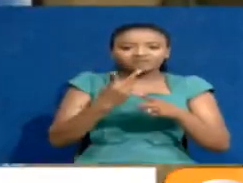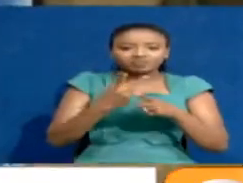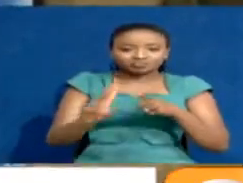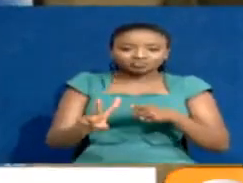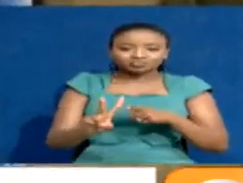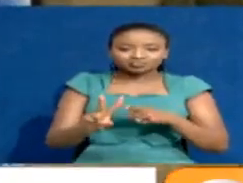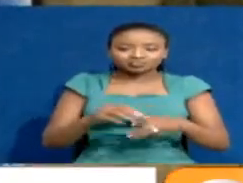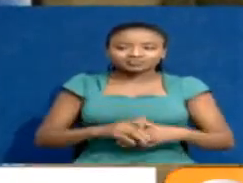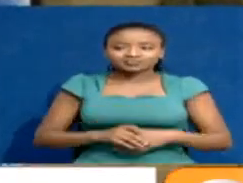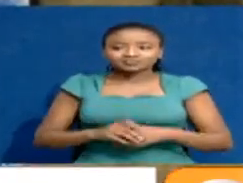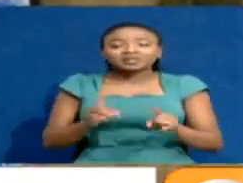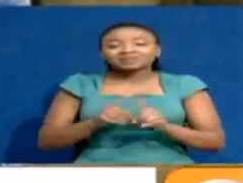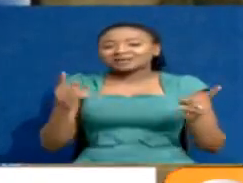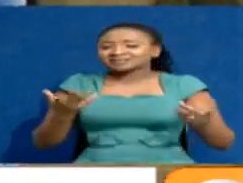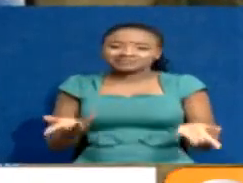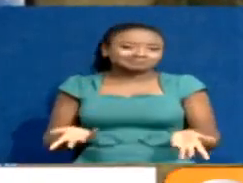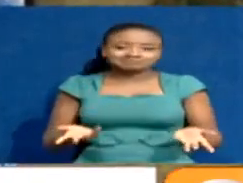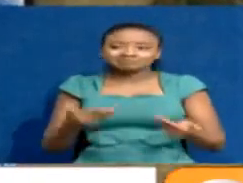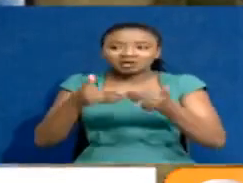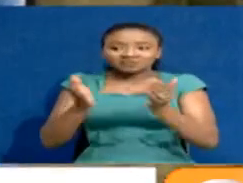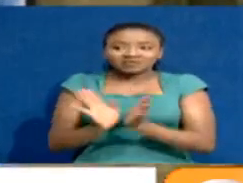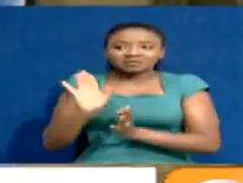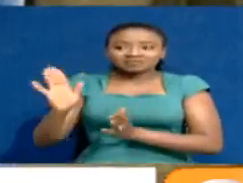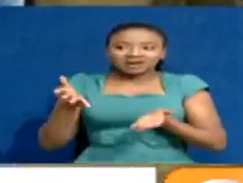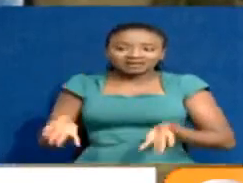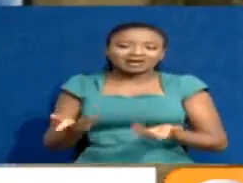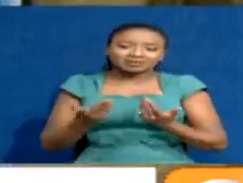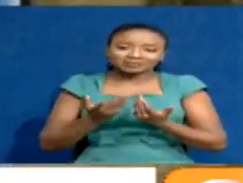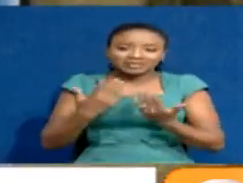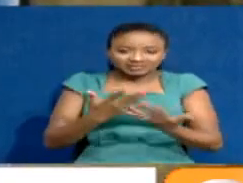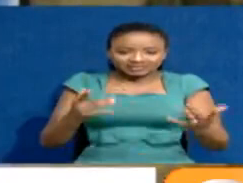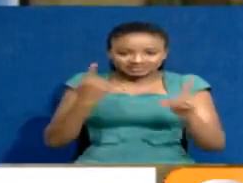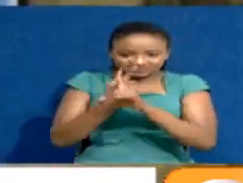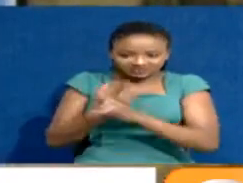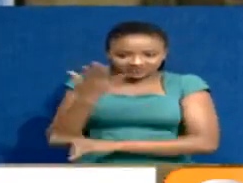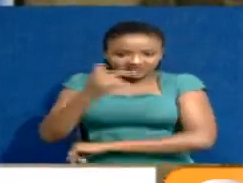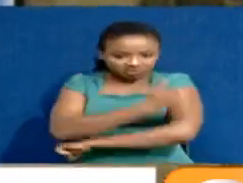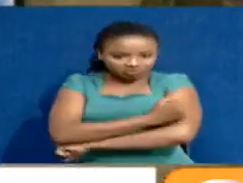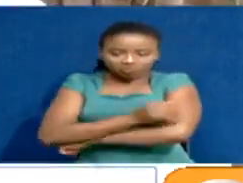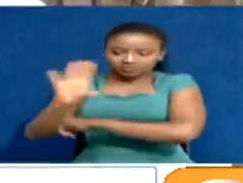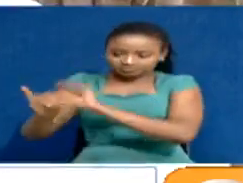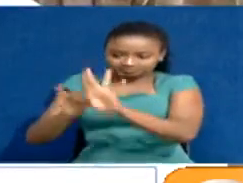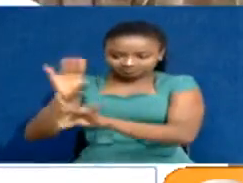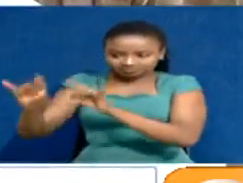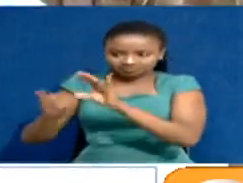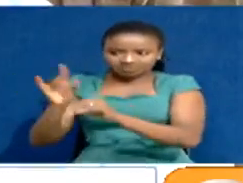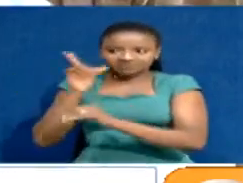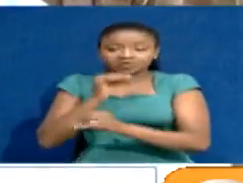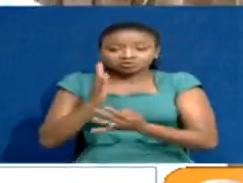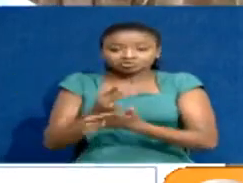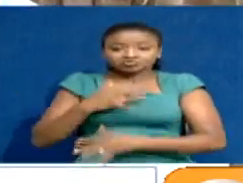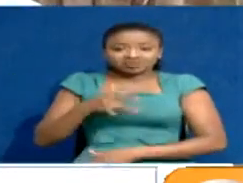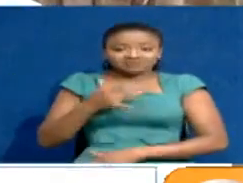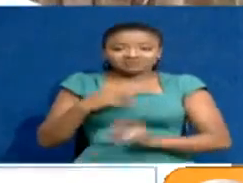cha pili. Hata hivyo, familia yake sasa imelazimika kuchukua bidhaa zake kutoka shuleni. It pains me a